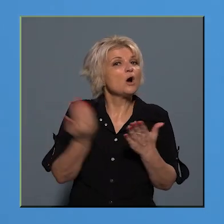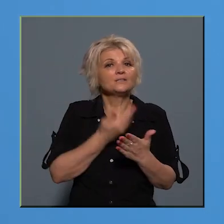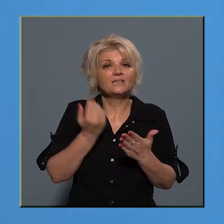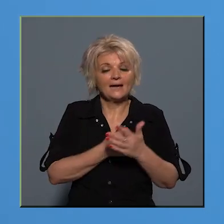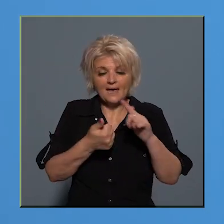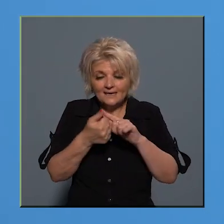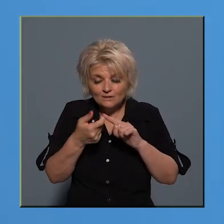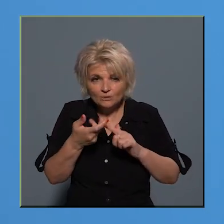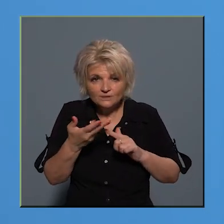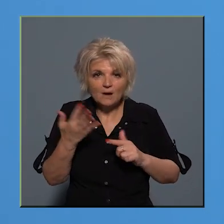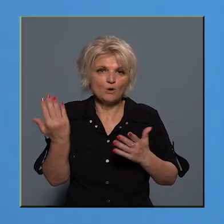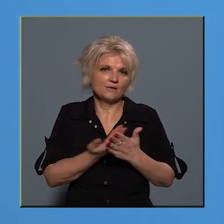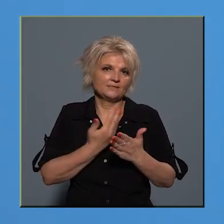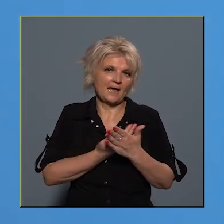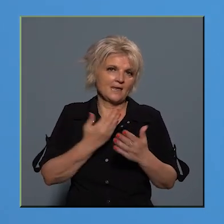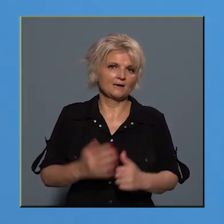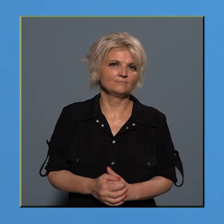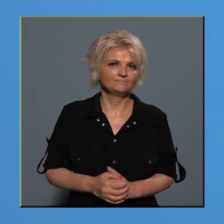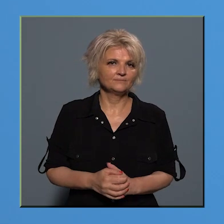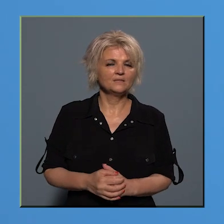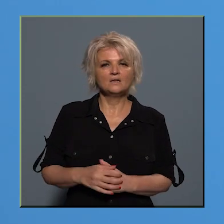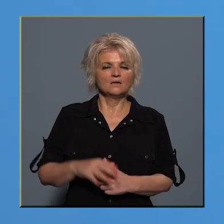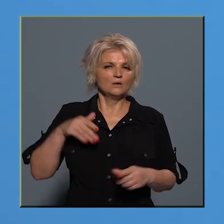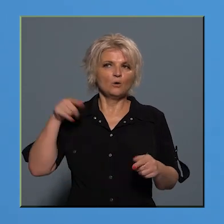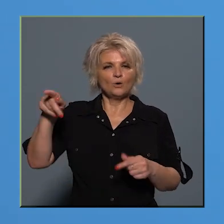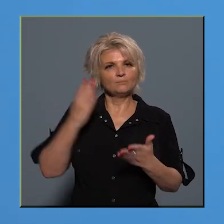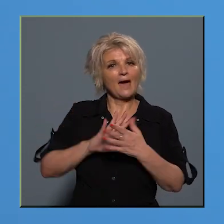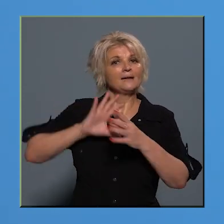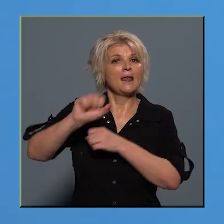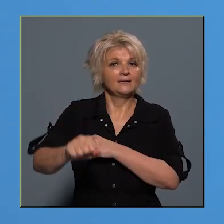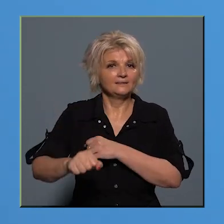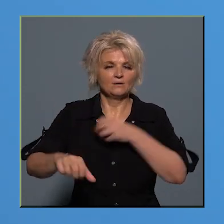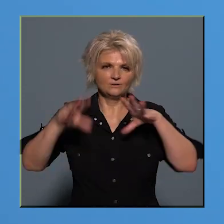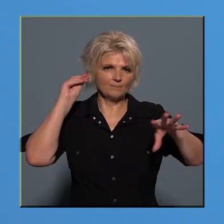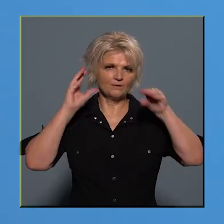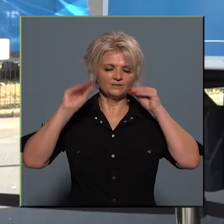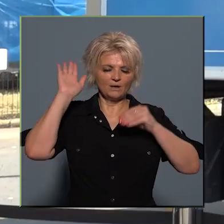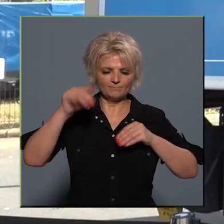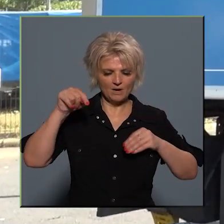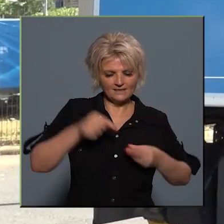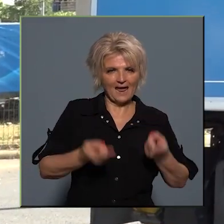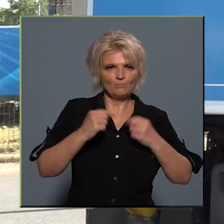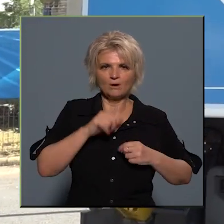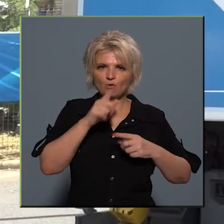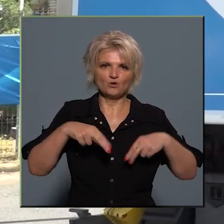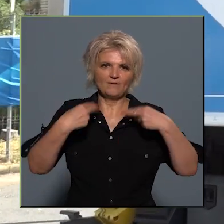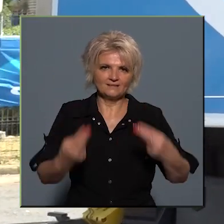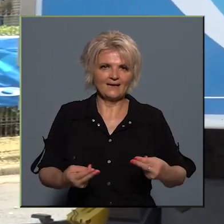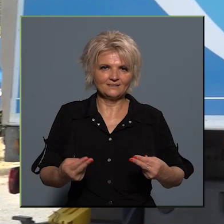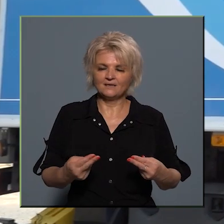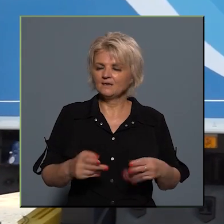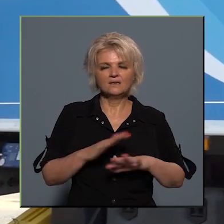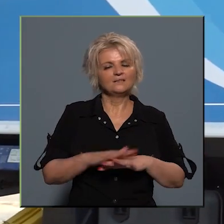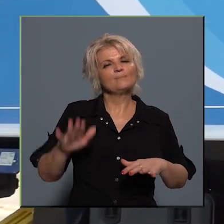része, és ott már ezt elérhették. Tehát, hogy tulajdonképpen azt gondolom, hogy a tapasztalat az majd leginkább ebből fog következni, nem feltétlenül